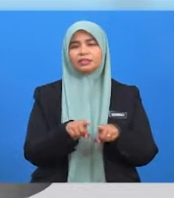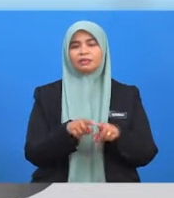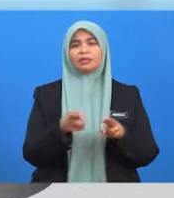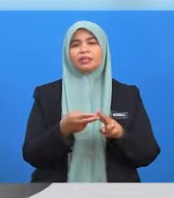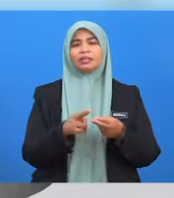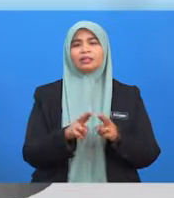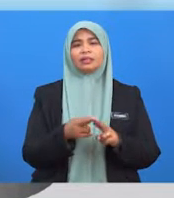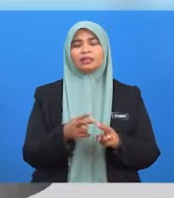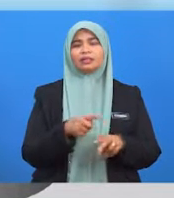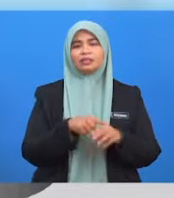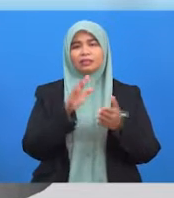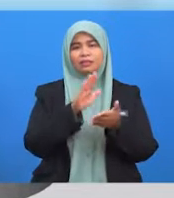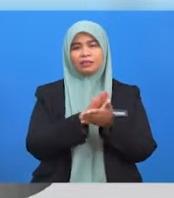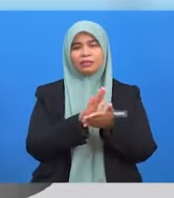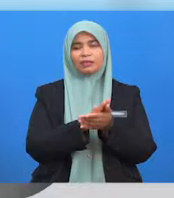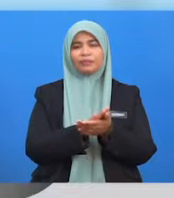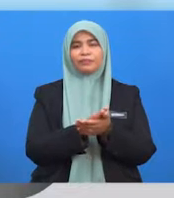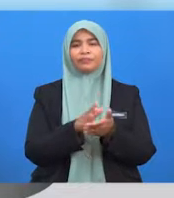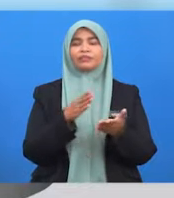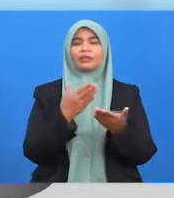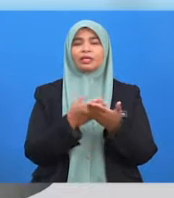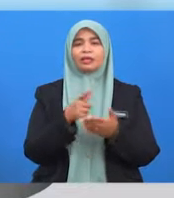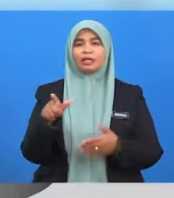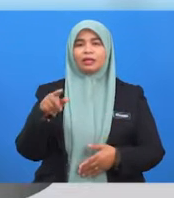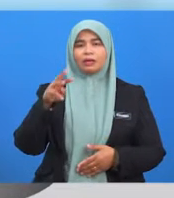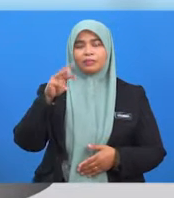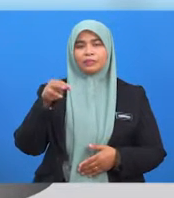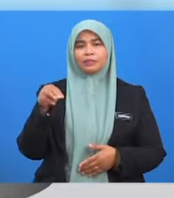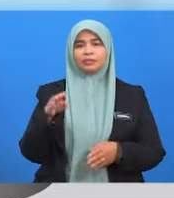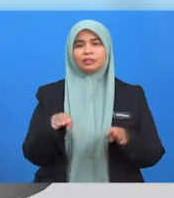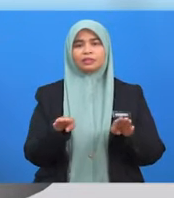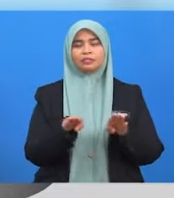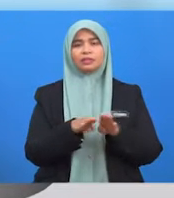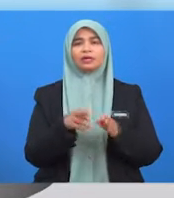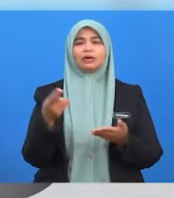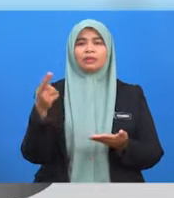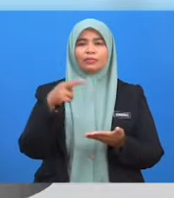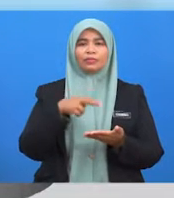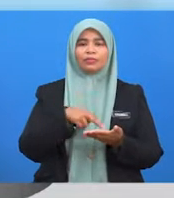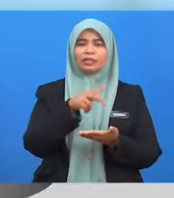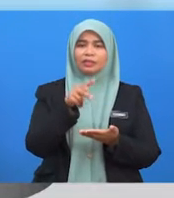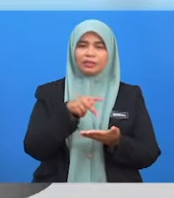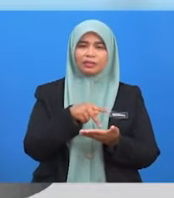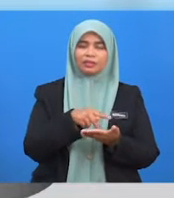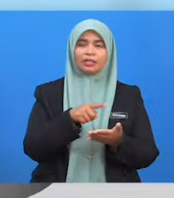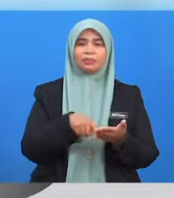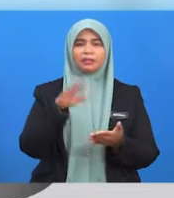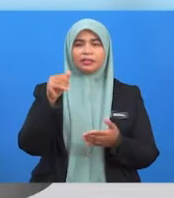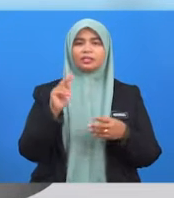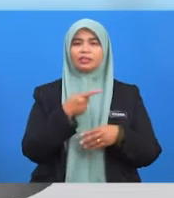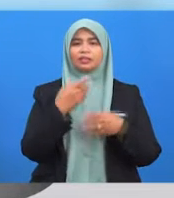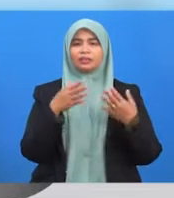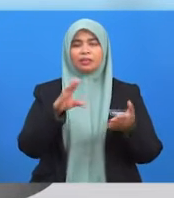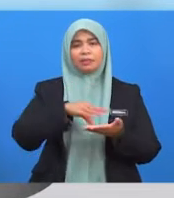rakan-rakan kamu di sekolah? Baiklah murid-murid, sebagai mengulang kaji apa yang